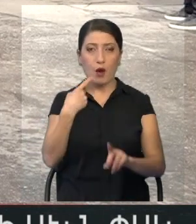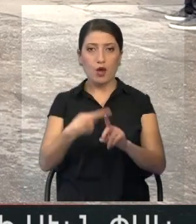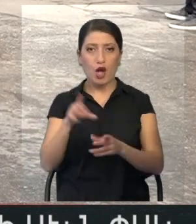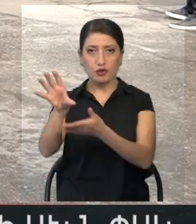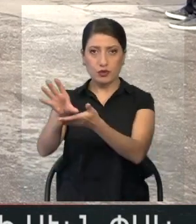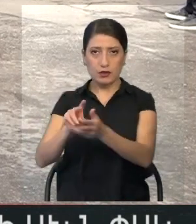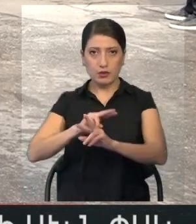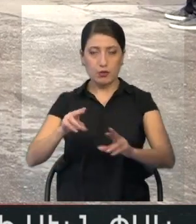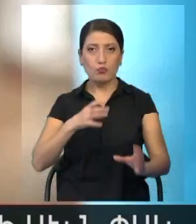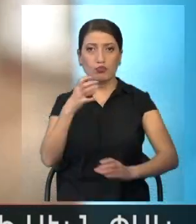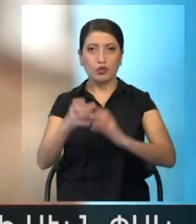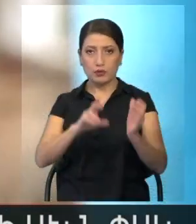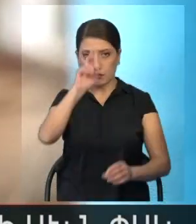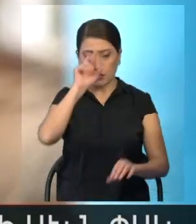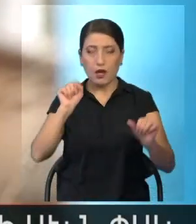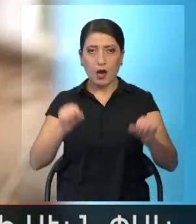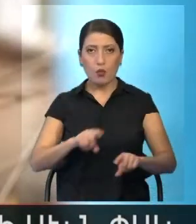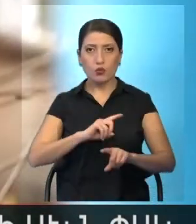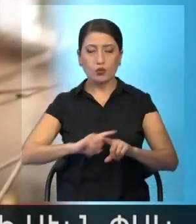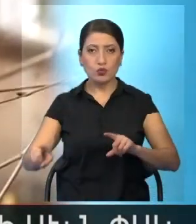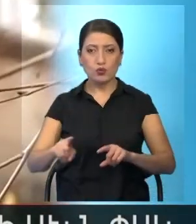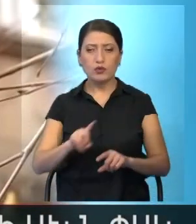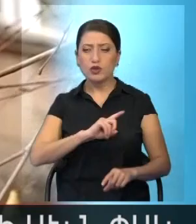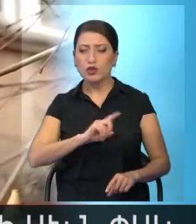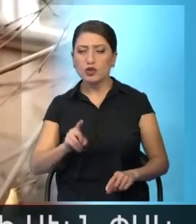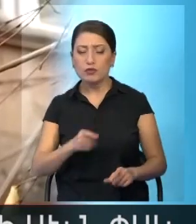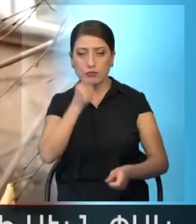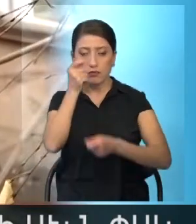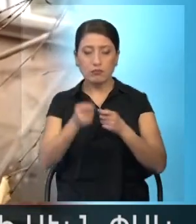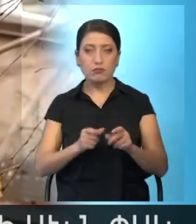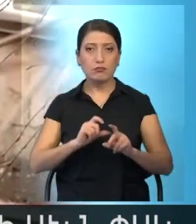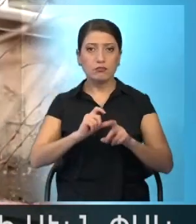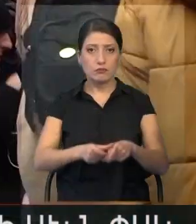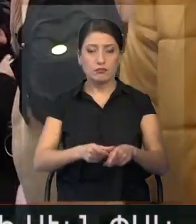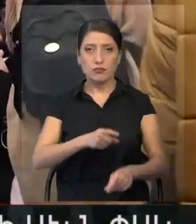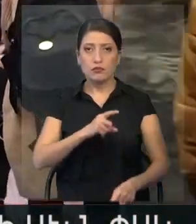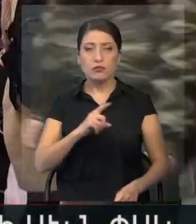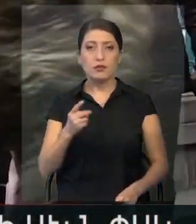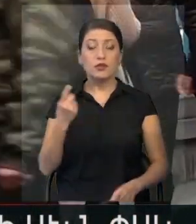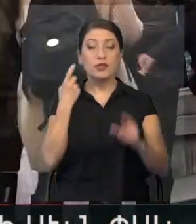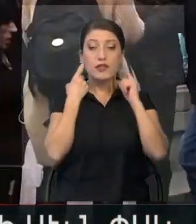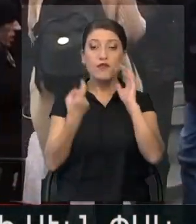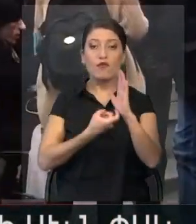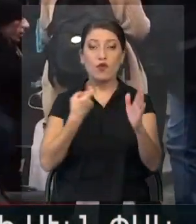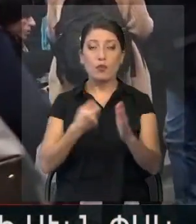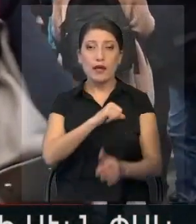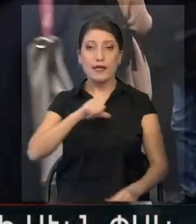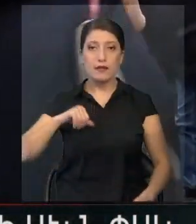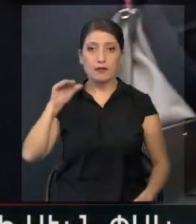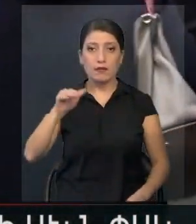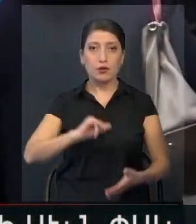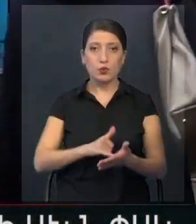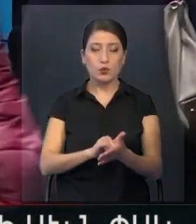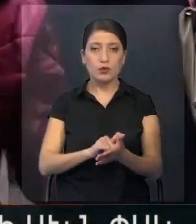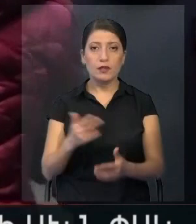որ միջազգային կառույցը կարողանա հենց տեղում իրավիճակին գնահատական տալ եւ առաջին ձեռքից ինֆորմացիա հայտնել Նյու Յորք։ Անգամ